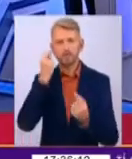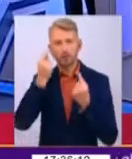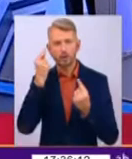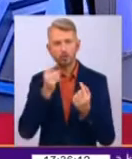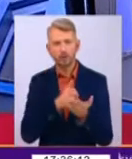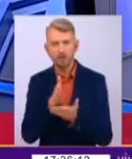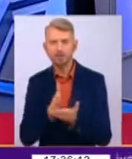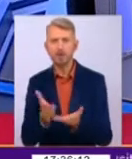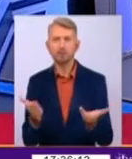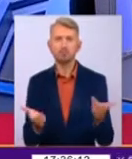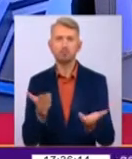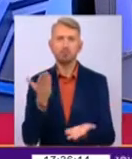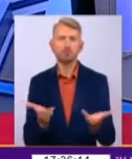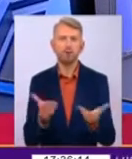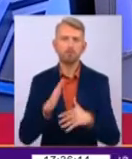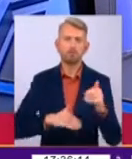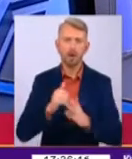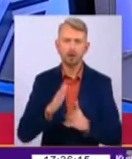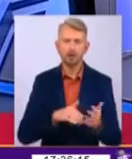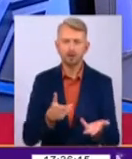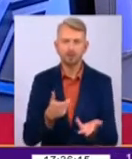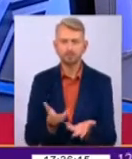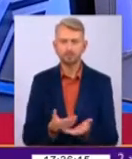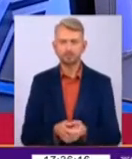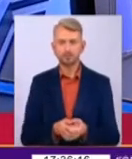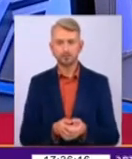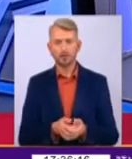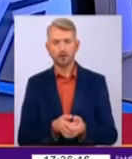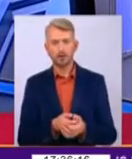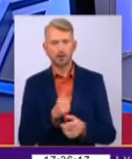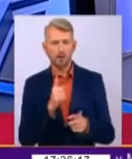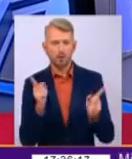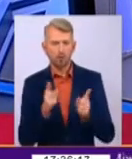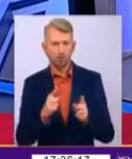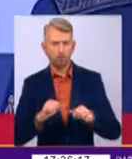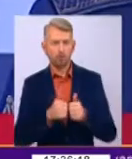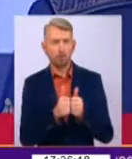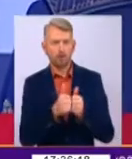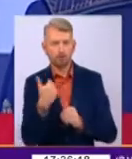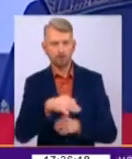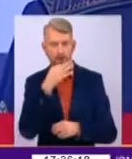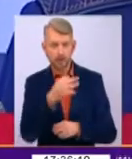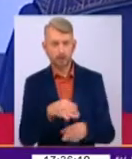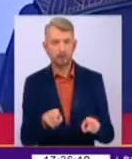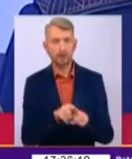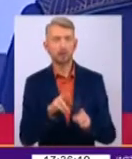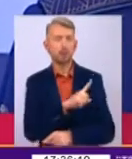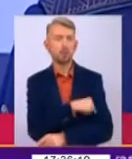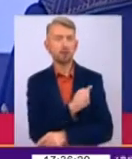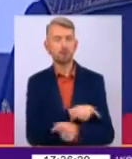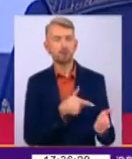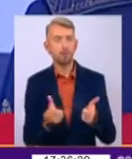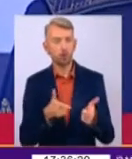аспекти, можливо, якісь практика ведення, я не знаю. Да, ну, мельком колега вже говорив, ну, такі, як медична